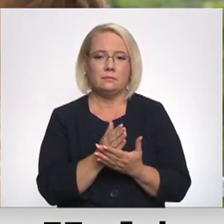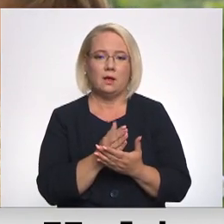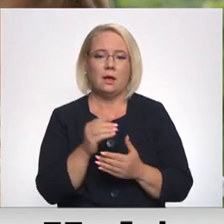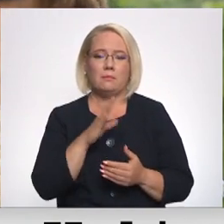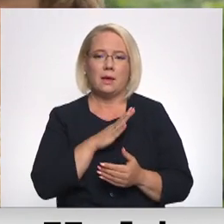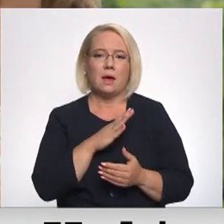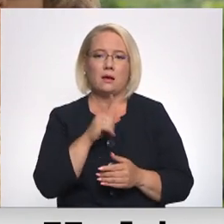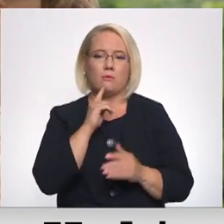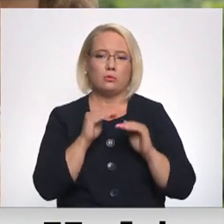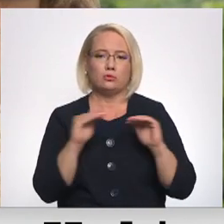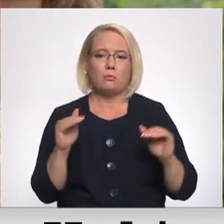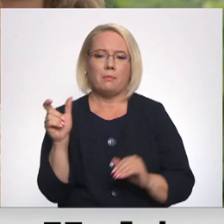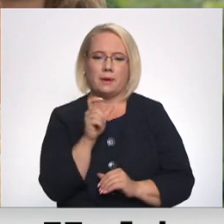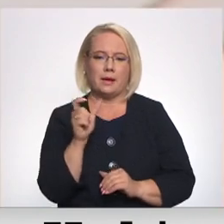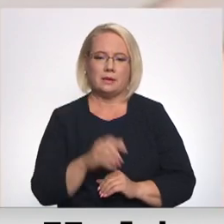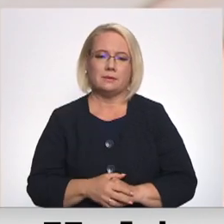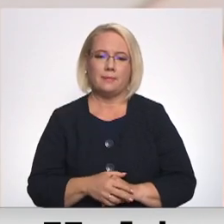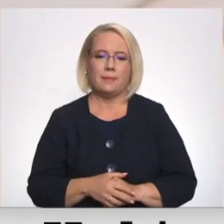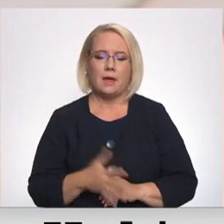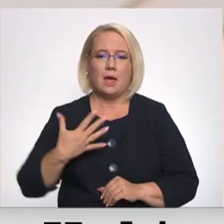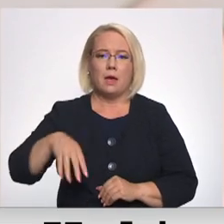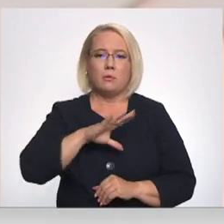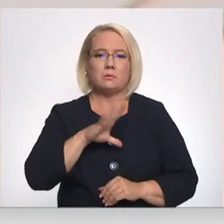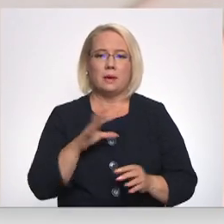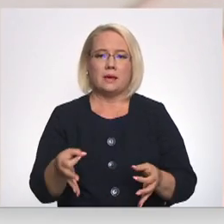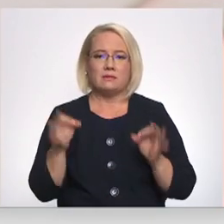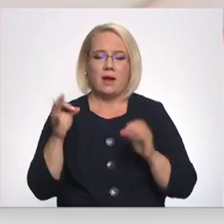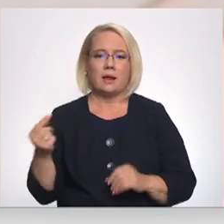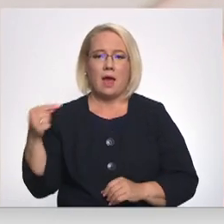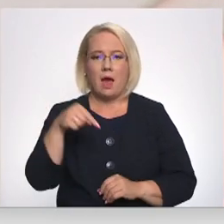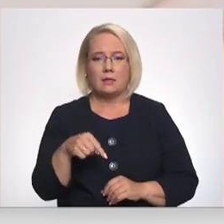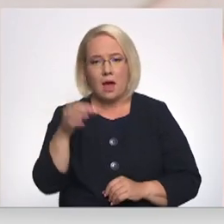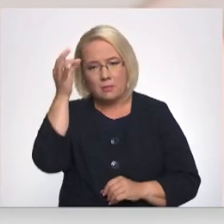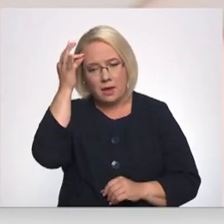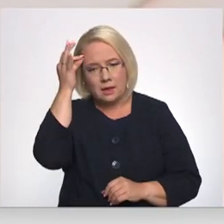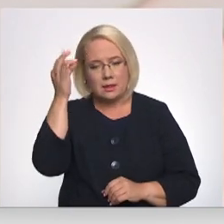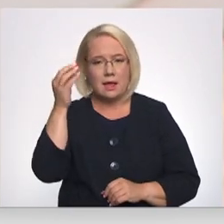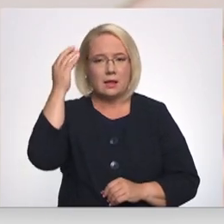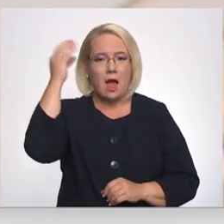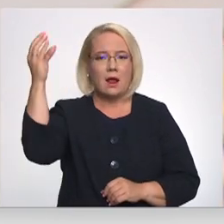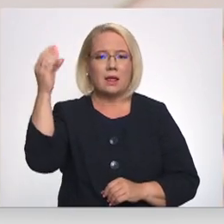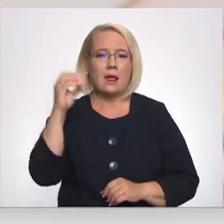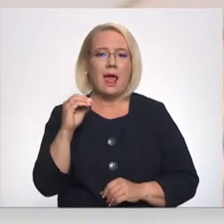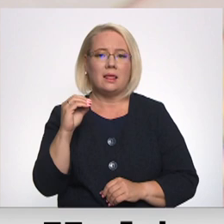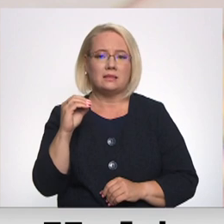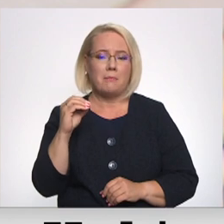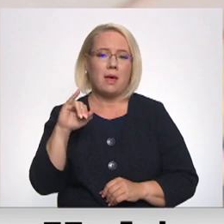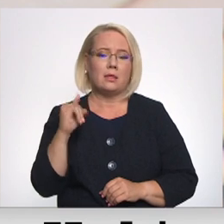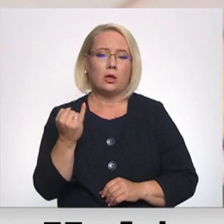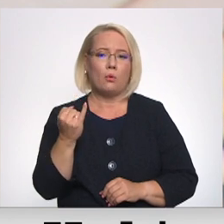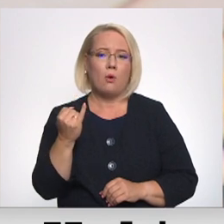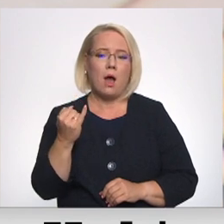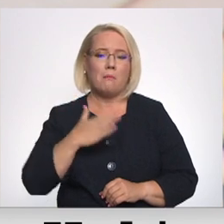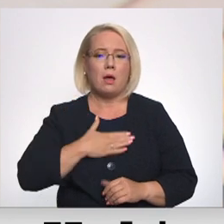klusumu brīdi, tā pasēdējām. Mums bija šodien ļoti svarīgi atnāk pieminēt karalieni Elizabeti, jo, kā jau es minēju,